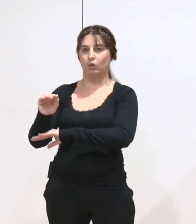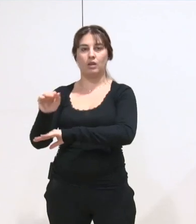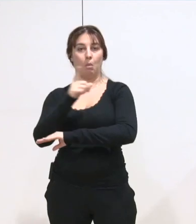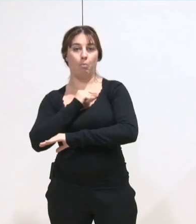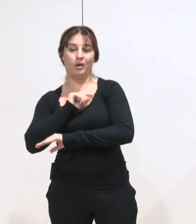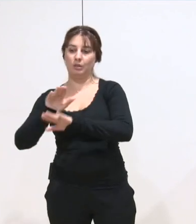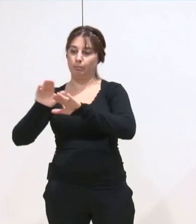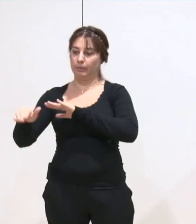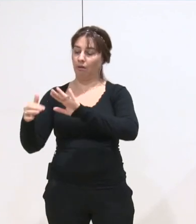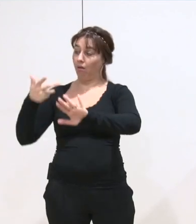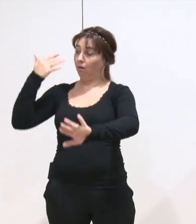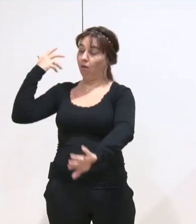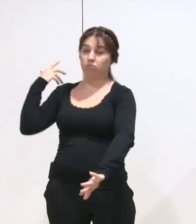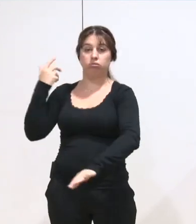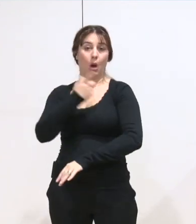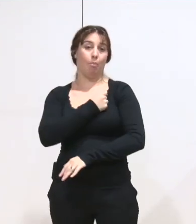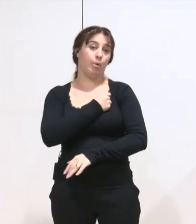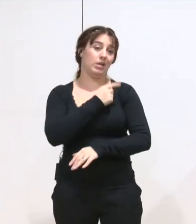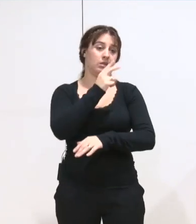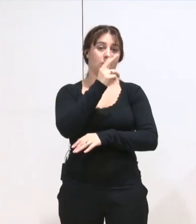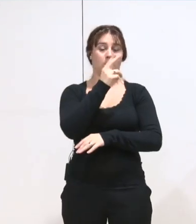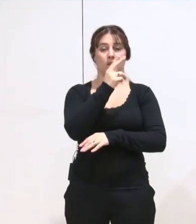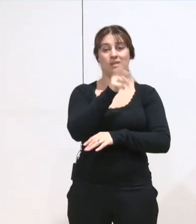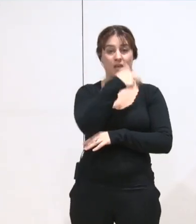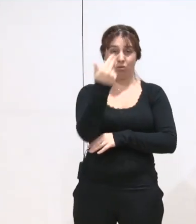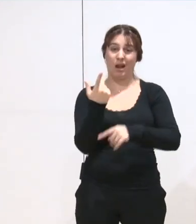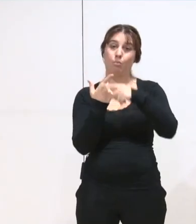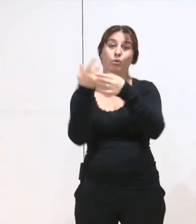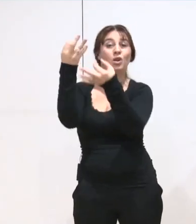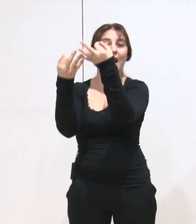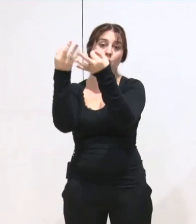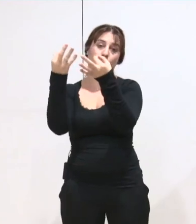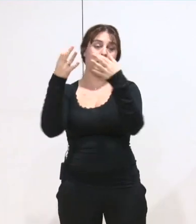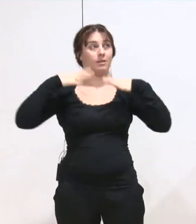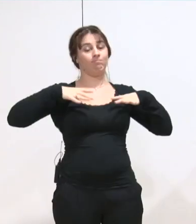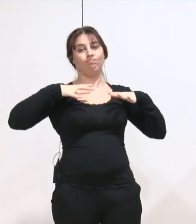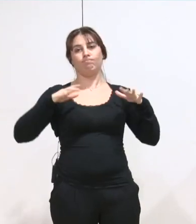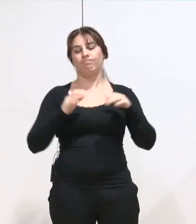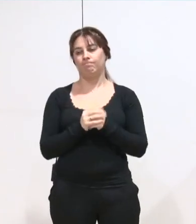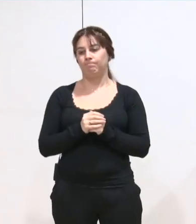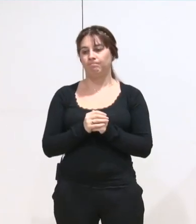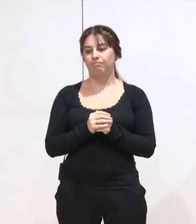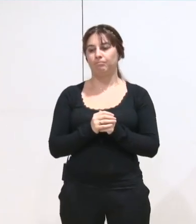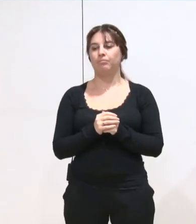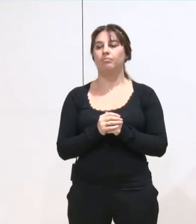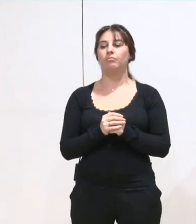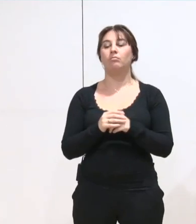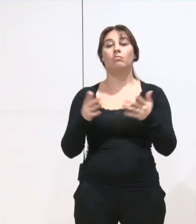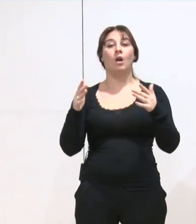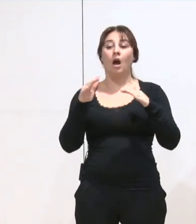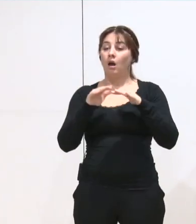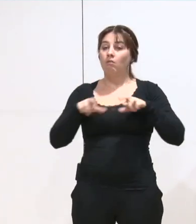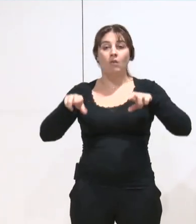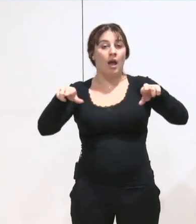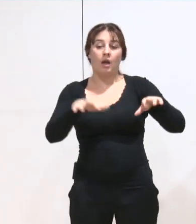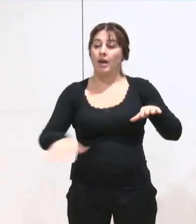mission régalienne qui révèle de la police nationale et des fonctions de justice. Alors, à défaut de participer à la sécurisation de l'espace public,